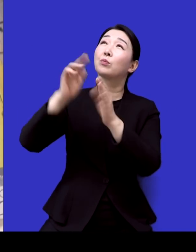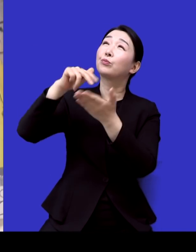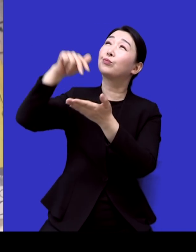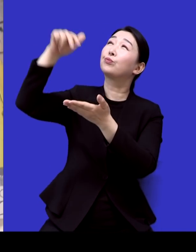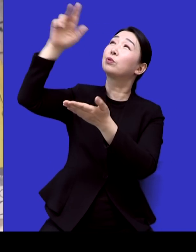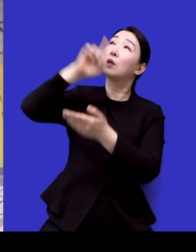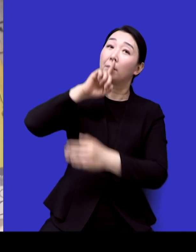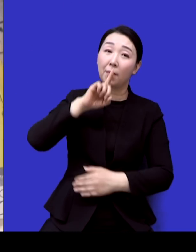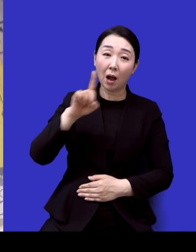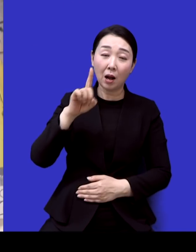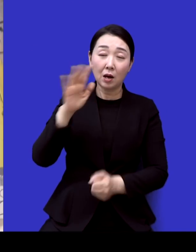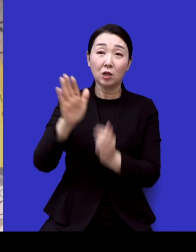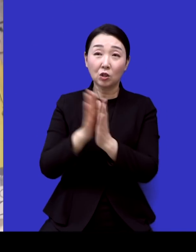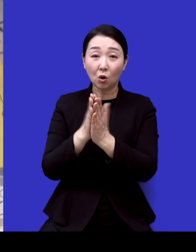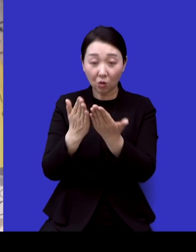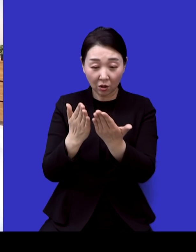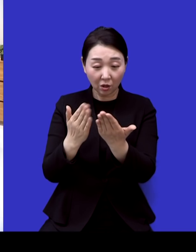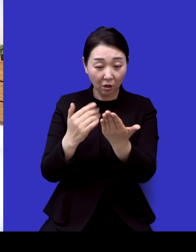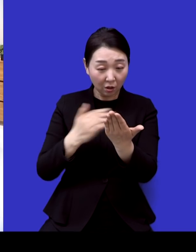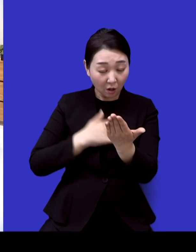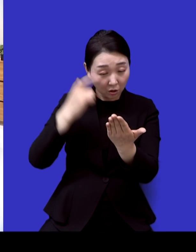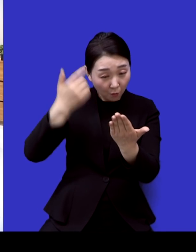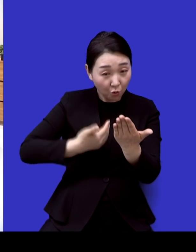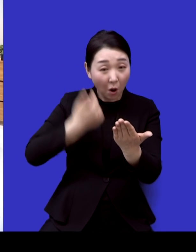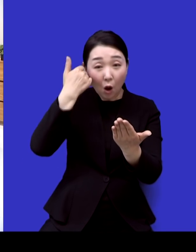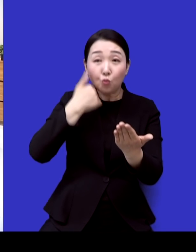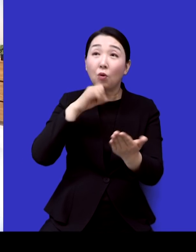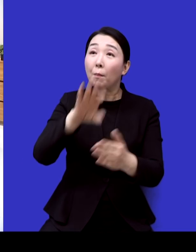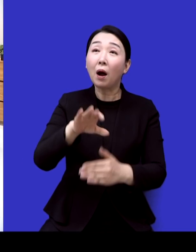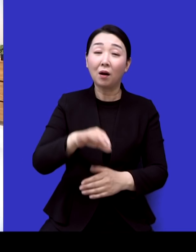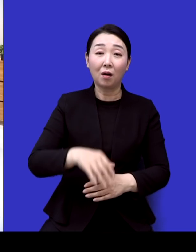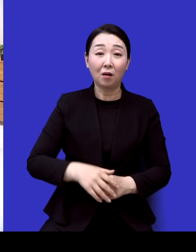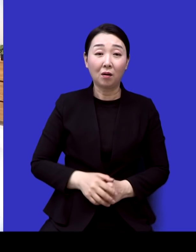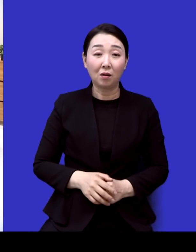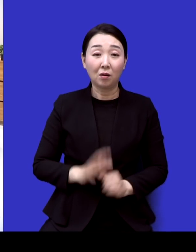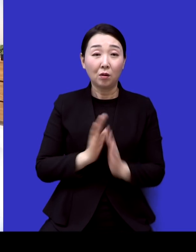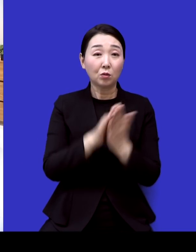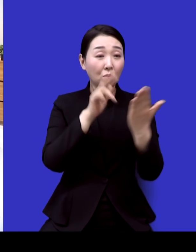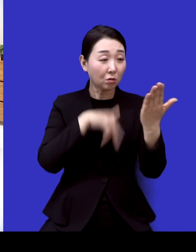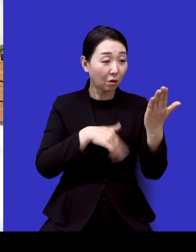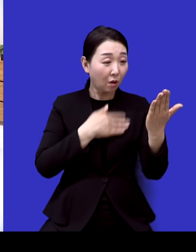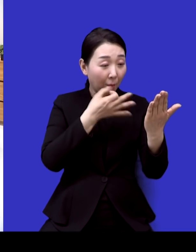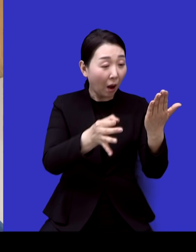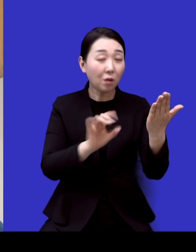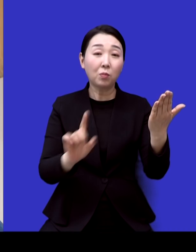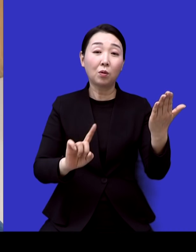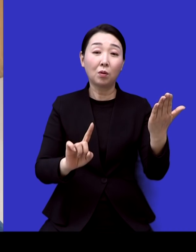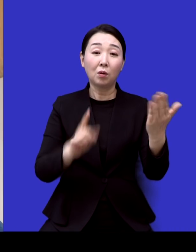올라간다는 사실을 성경이 저한테 묻더라고요. 누가 말해주랴? 그래서 제가 그 성경을 읽다가 육성으로 말했죠.